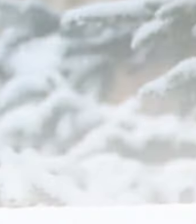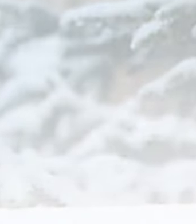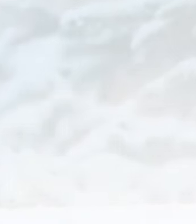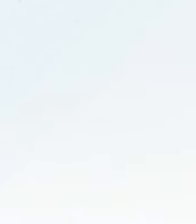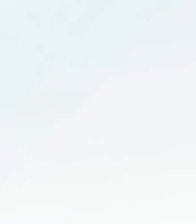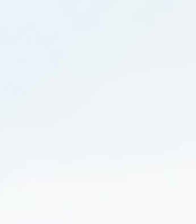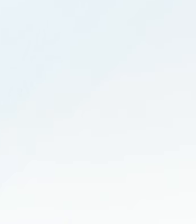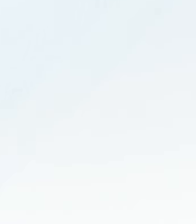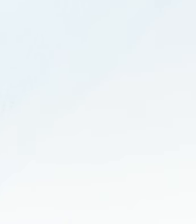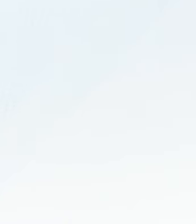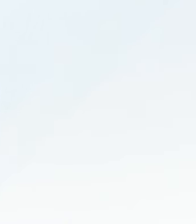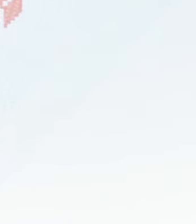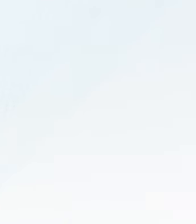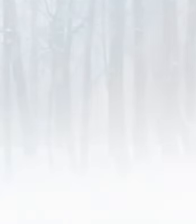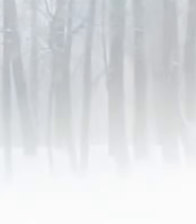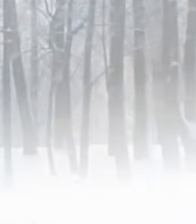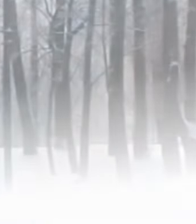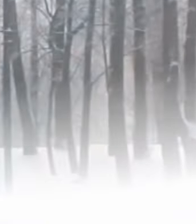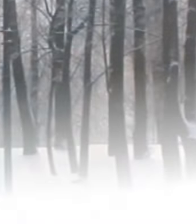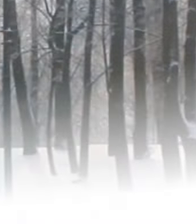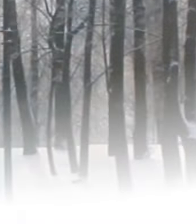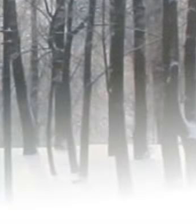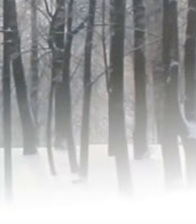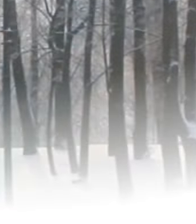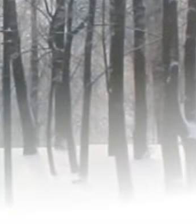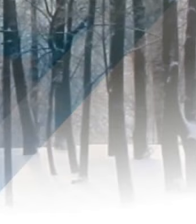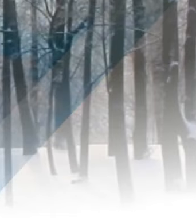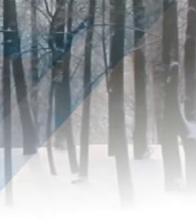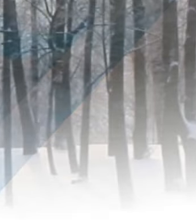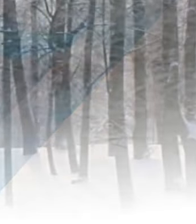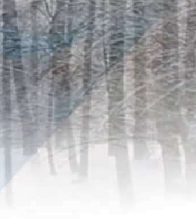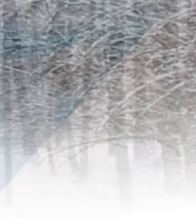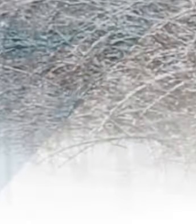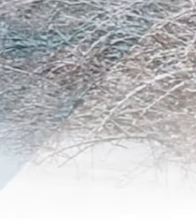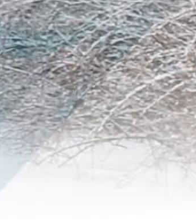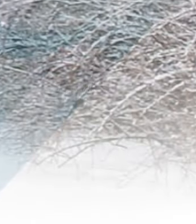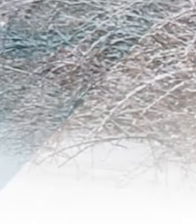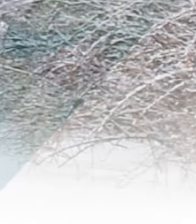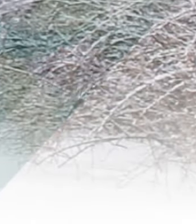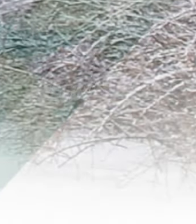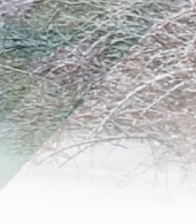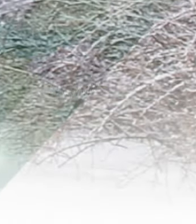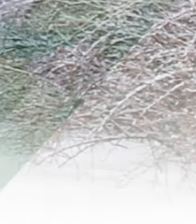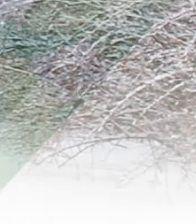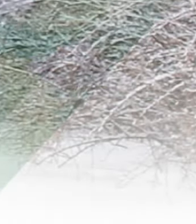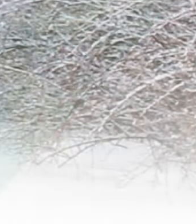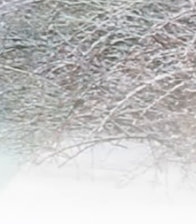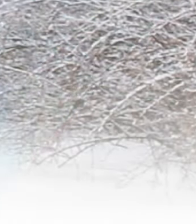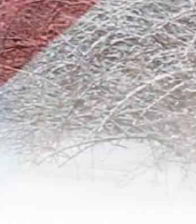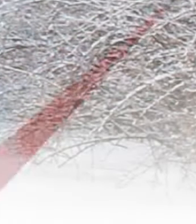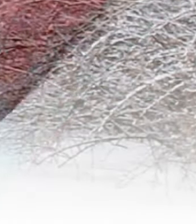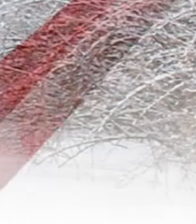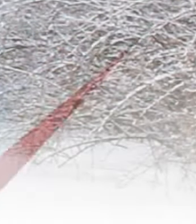невялікі геамагнітных хваляванню. Узыход сонца ў 8-1-45 хвілін, захату 18